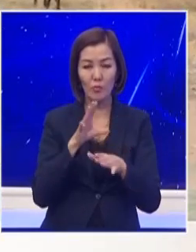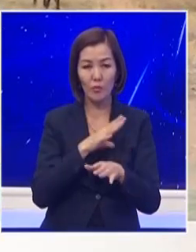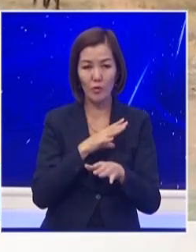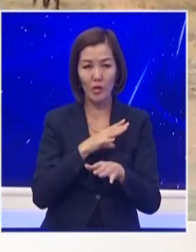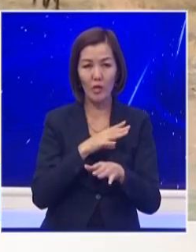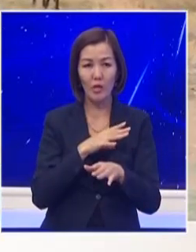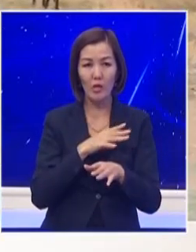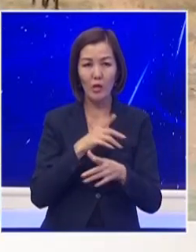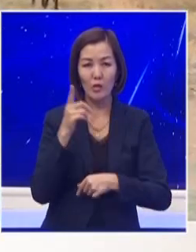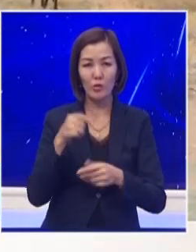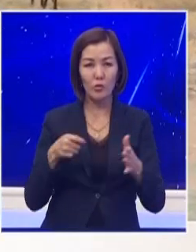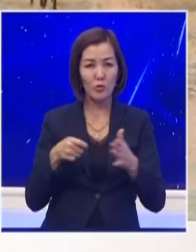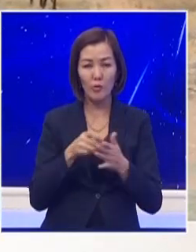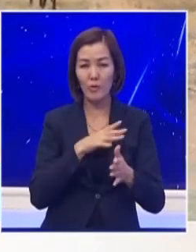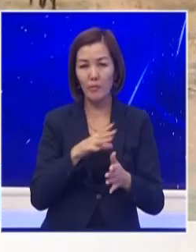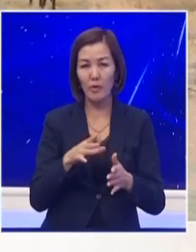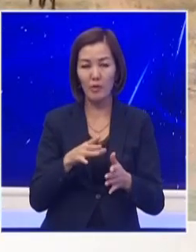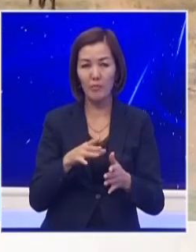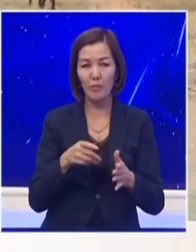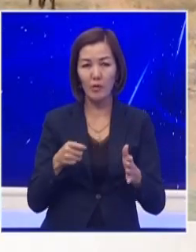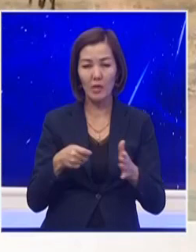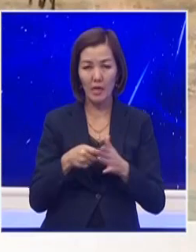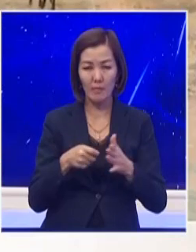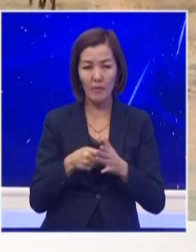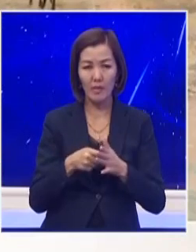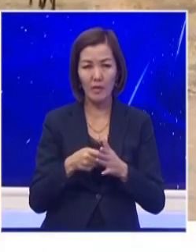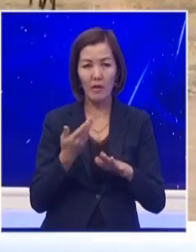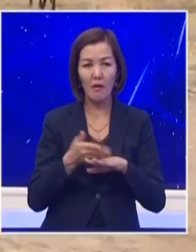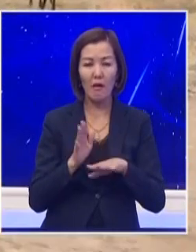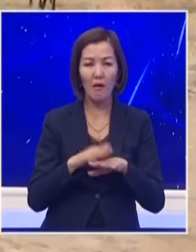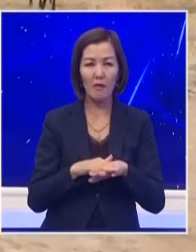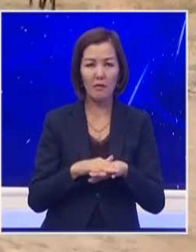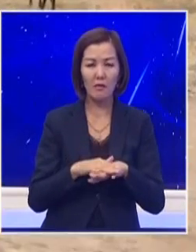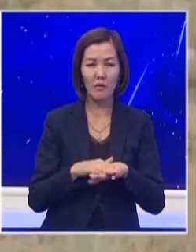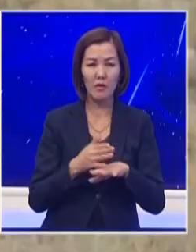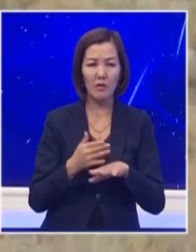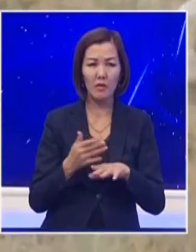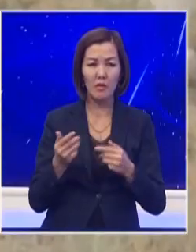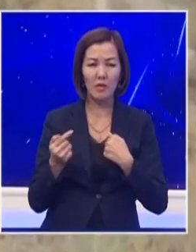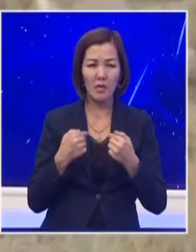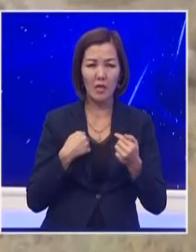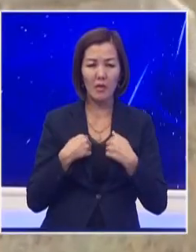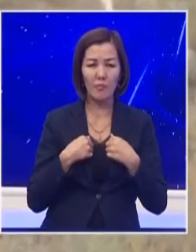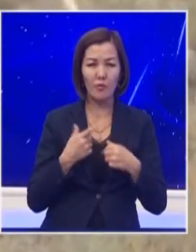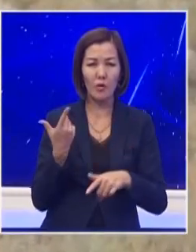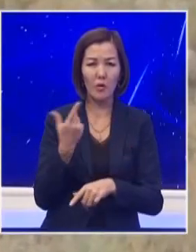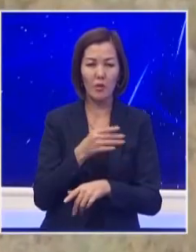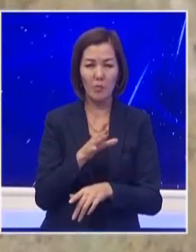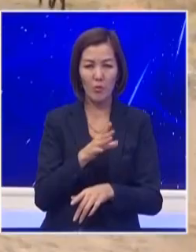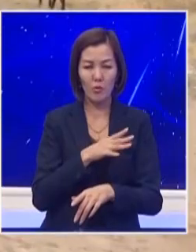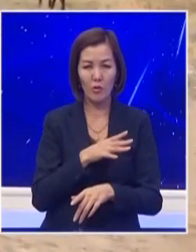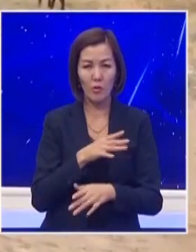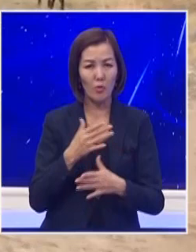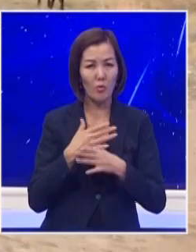күні сүт те бермеді. Ертеңінде жем шөбін бердік, бірақ қатты қиналып тұрғанын байқадық. Не істерімізді білмей екпе егіп көрдік. Ол